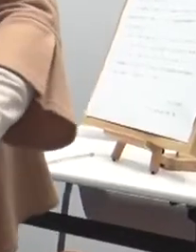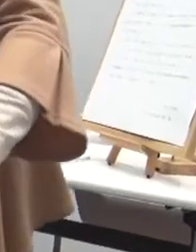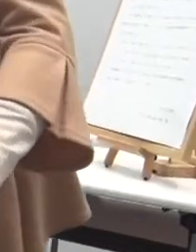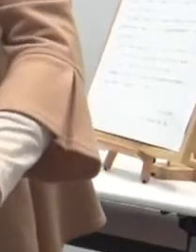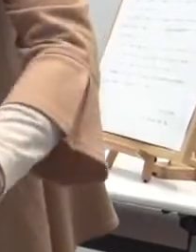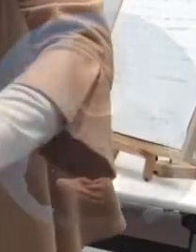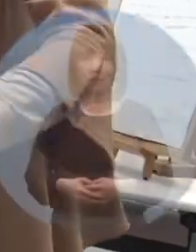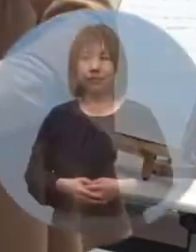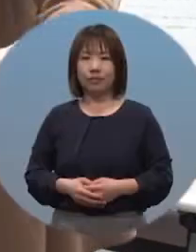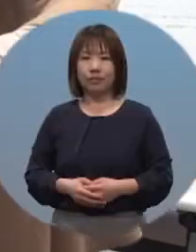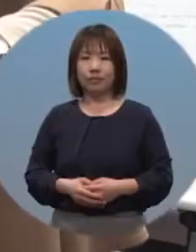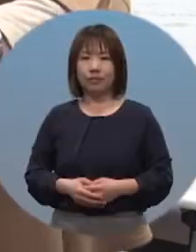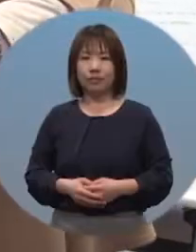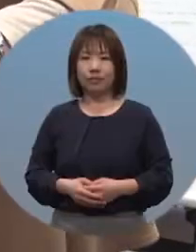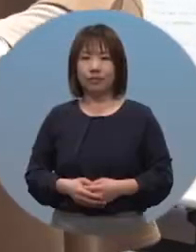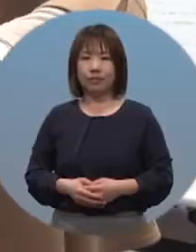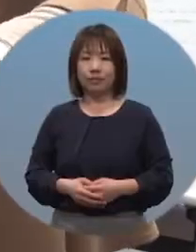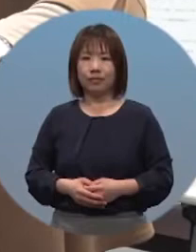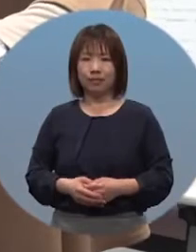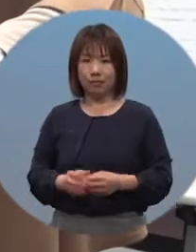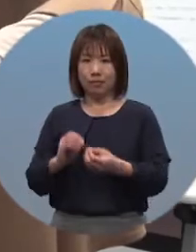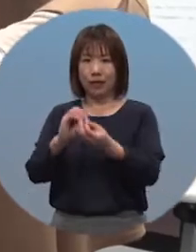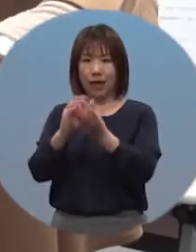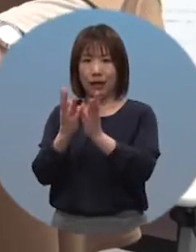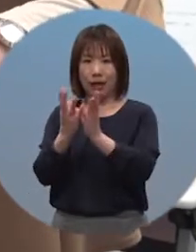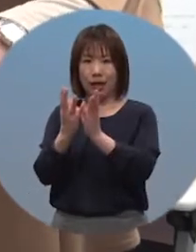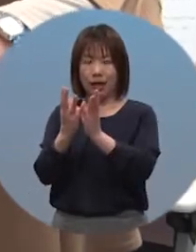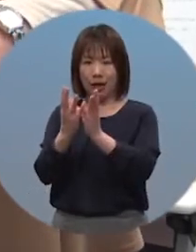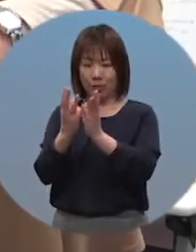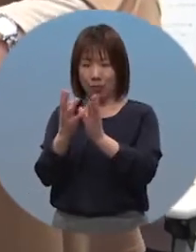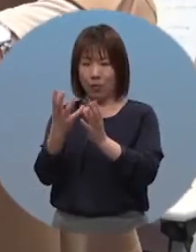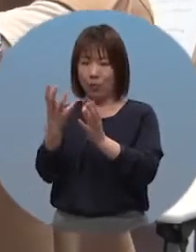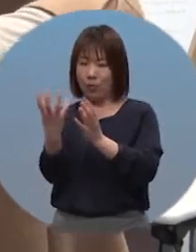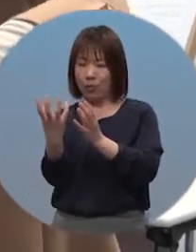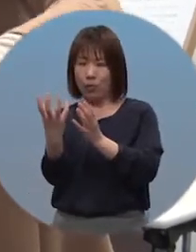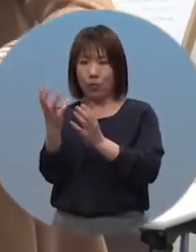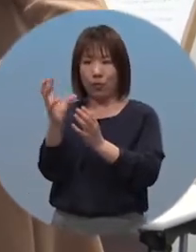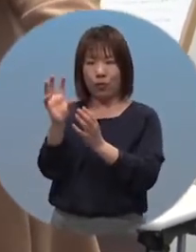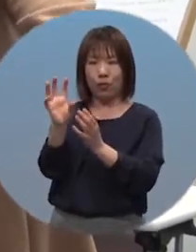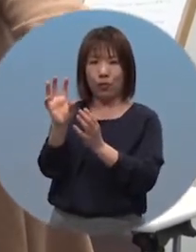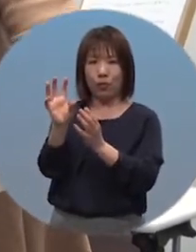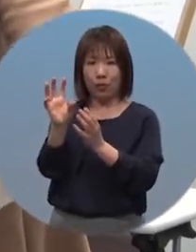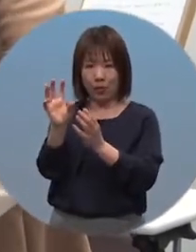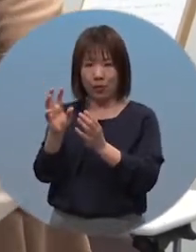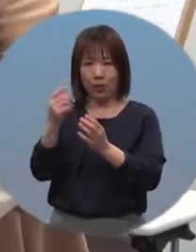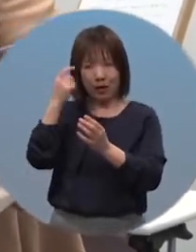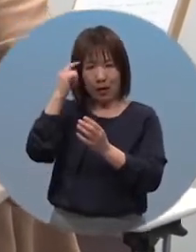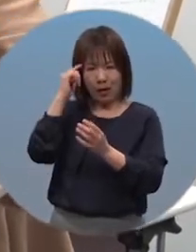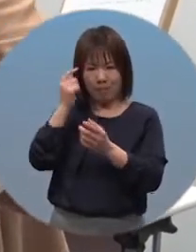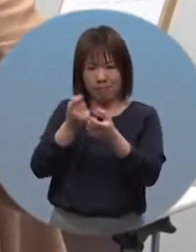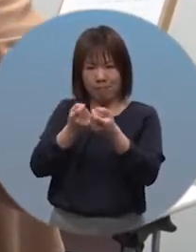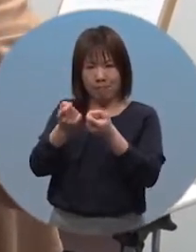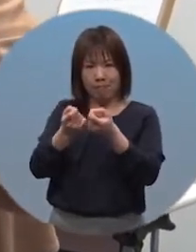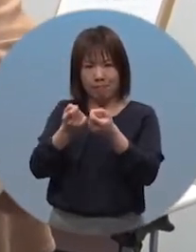古い順あっ思ったらオーバーのむき身たらあんたがダメになる